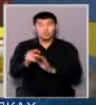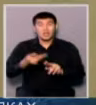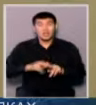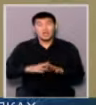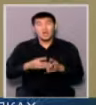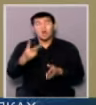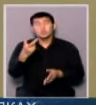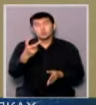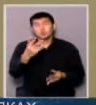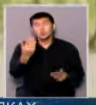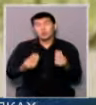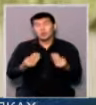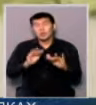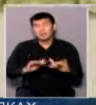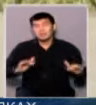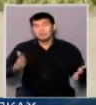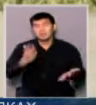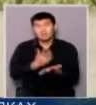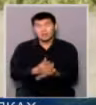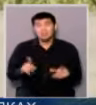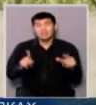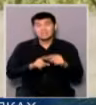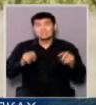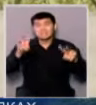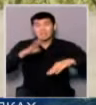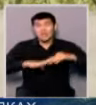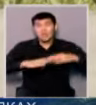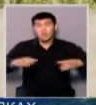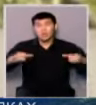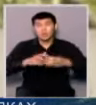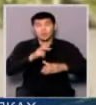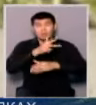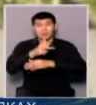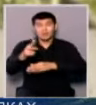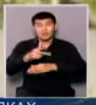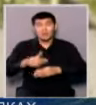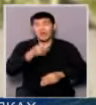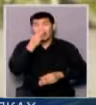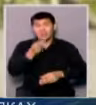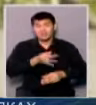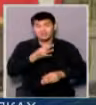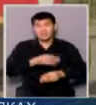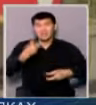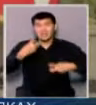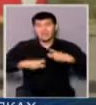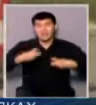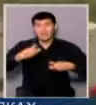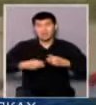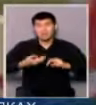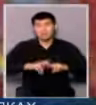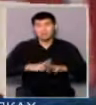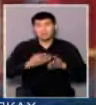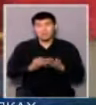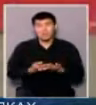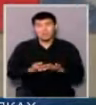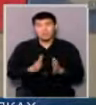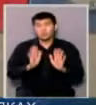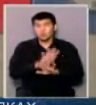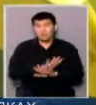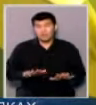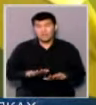более 200 игровых площадок. По словам специальной мониторинговой группы, ответственность за разрушенные устройства несет не